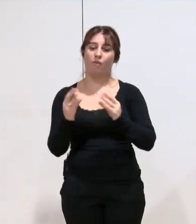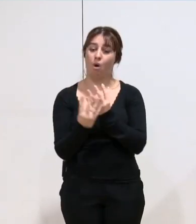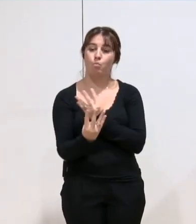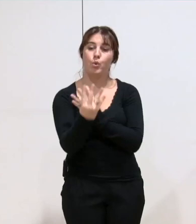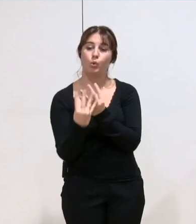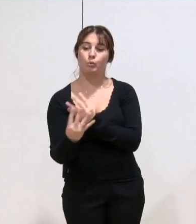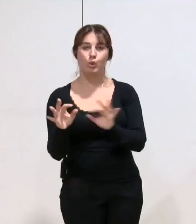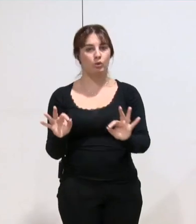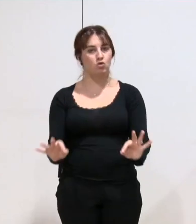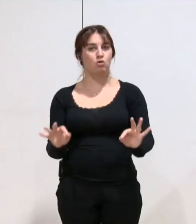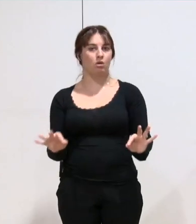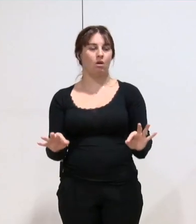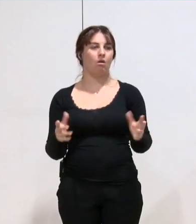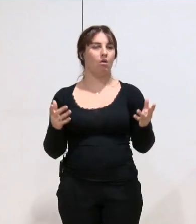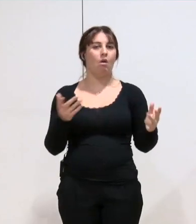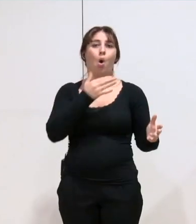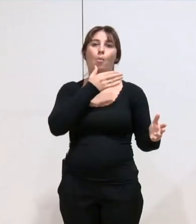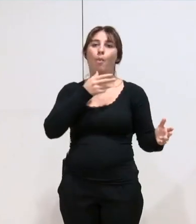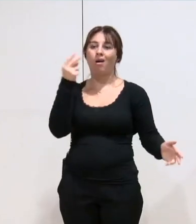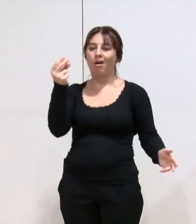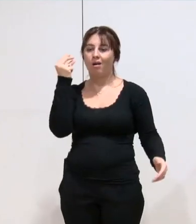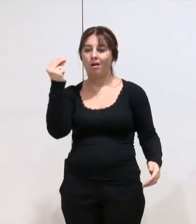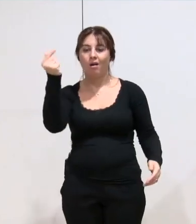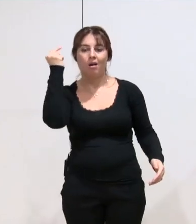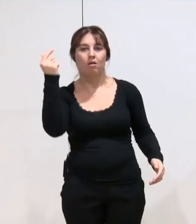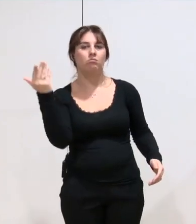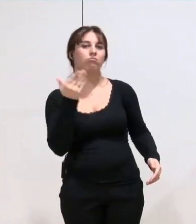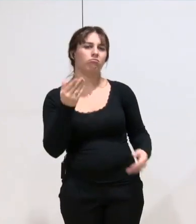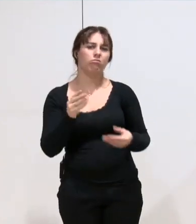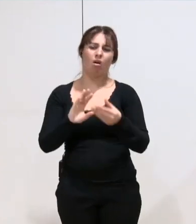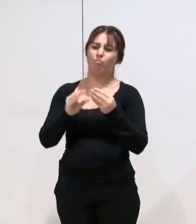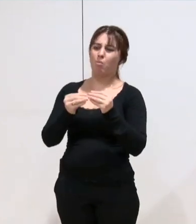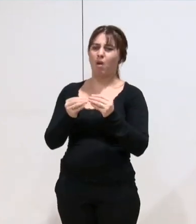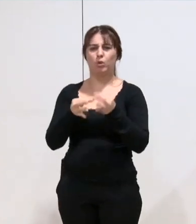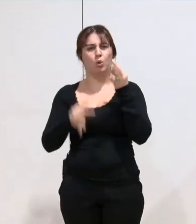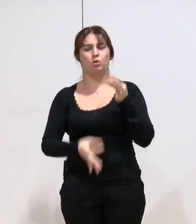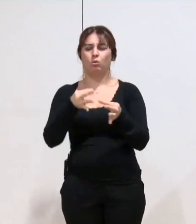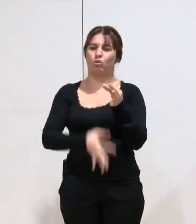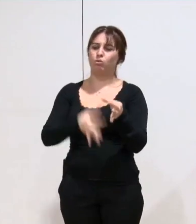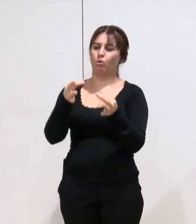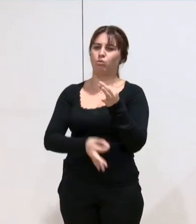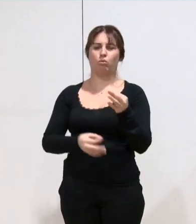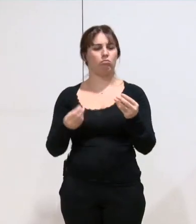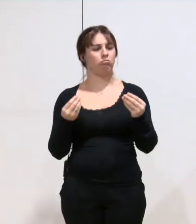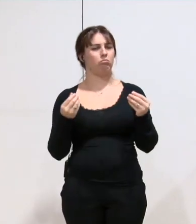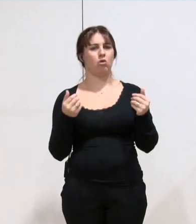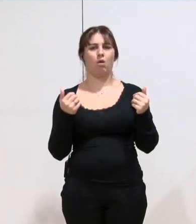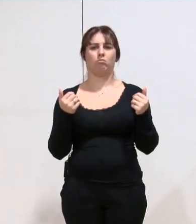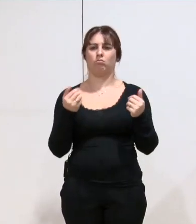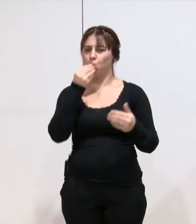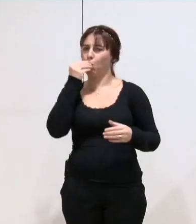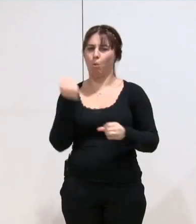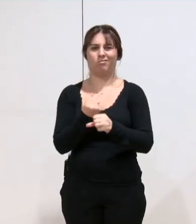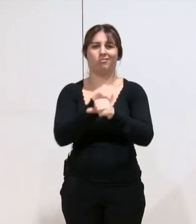pas, comme ça, d'un revers de main, considérer que les problèmes se régleront tout seuls. On aura à y revenir, enfin, nous le verrons